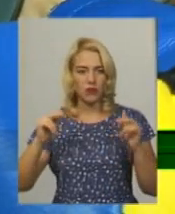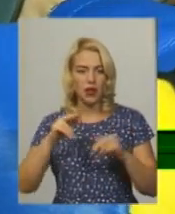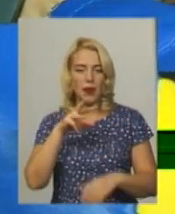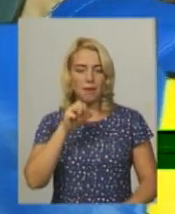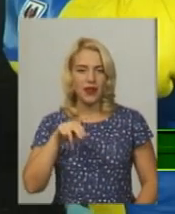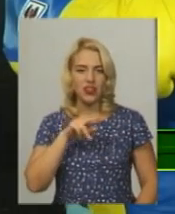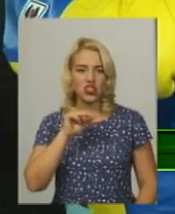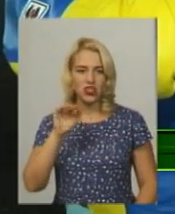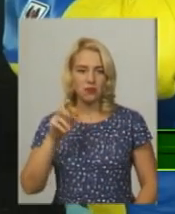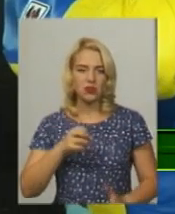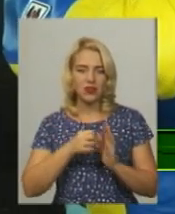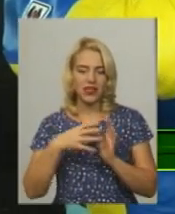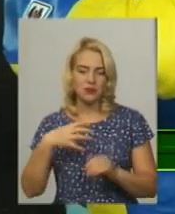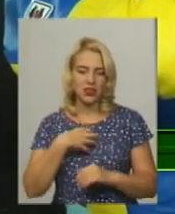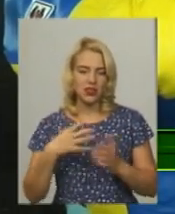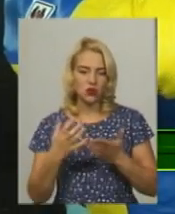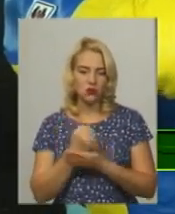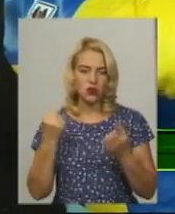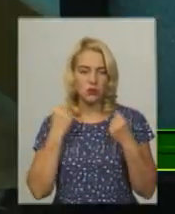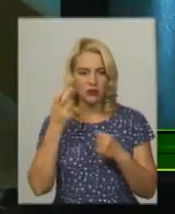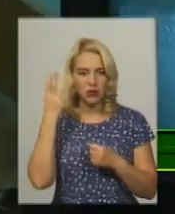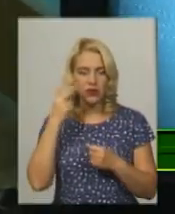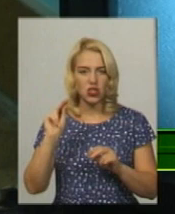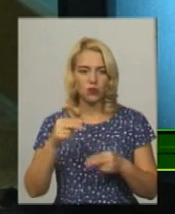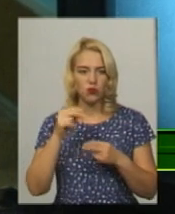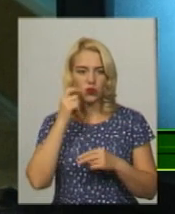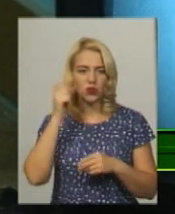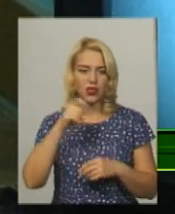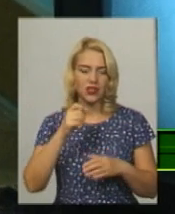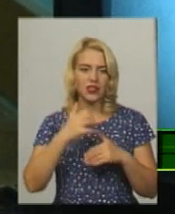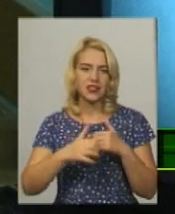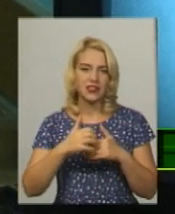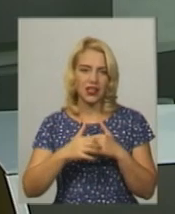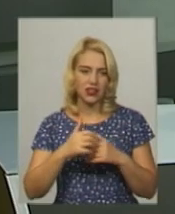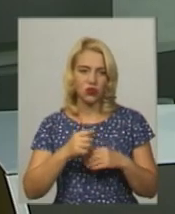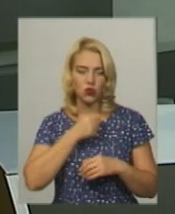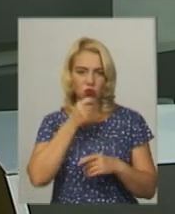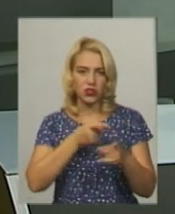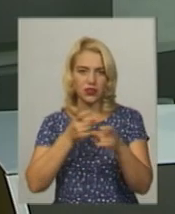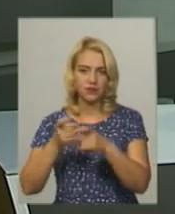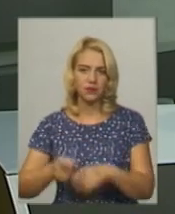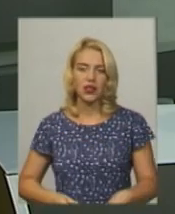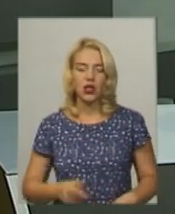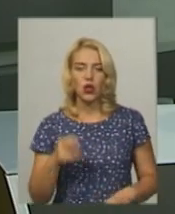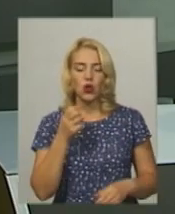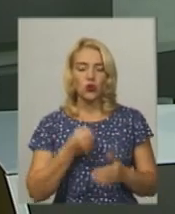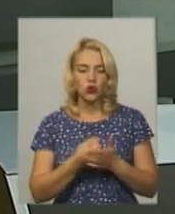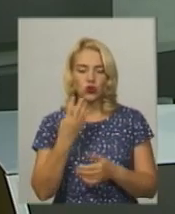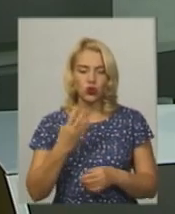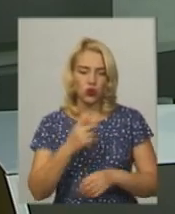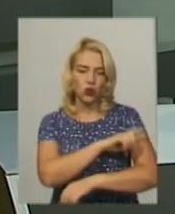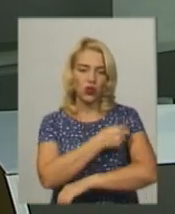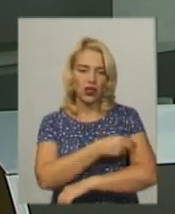15 медалей здобули спортсмени Хмельницького на чемпіонаті України з кульової стрільби серед дорослих. До 4 лікарень